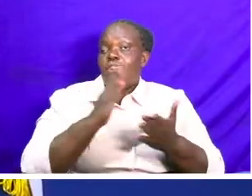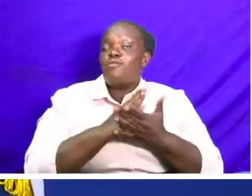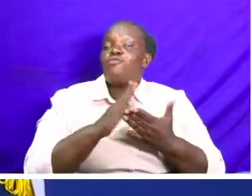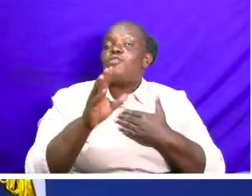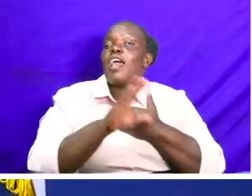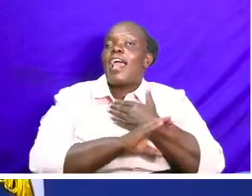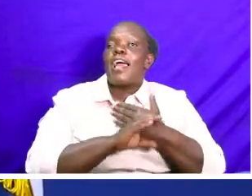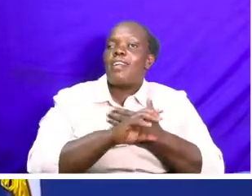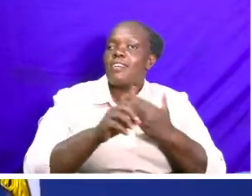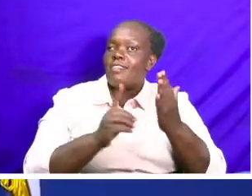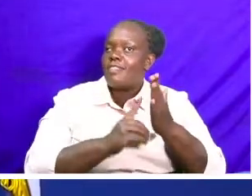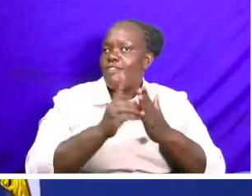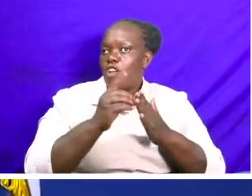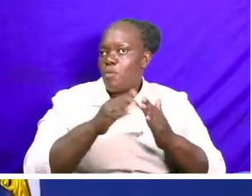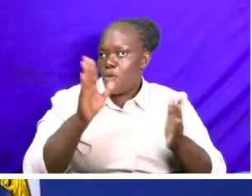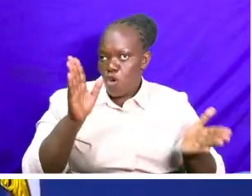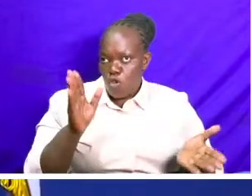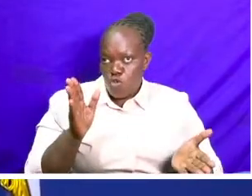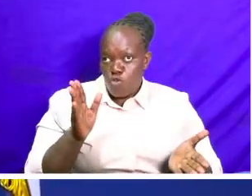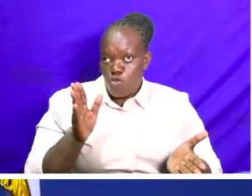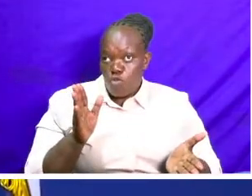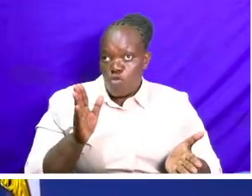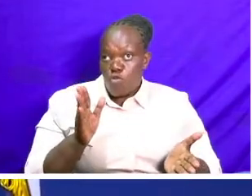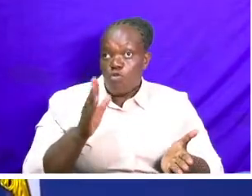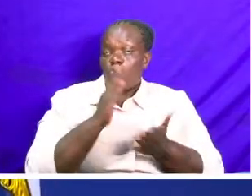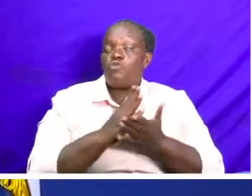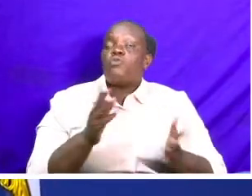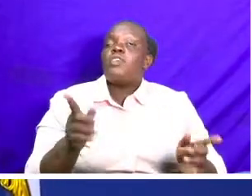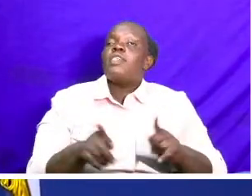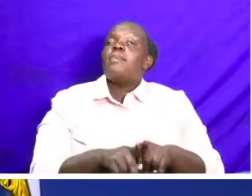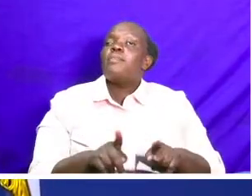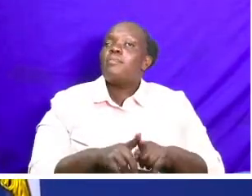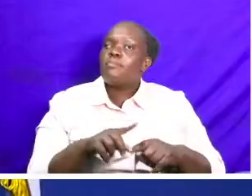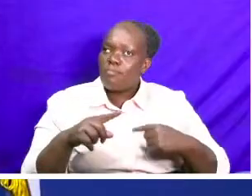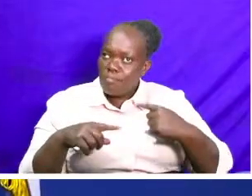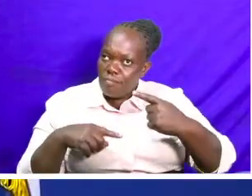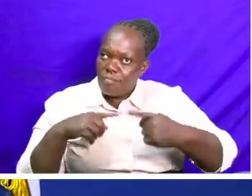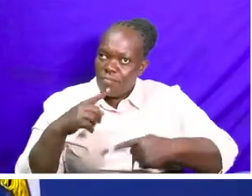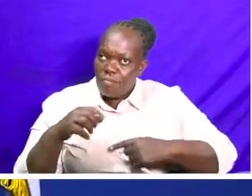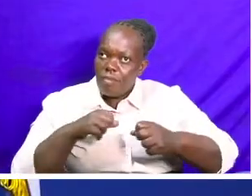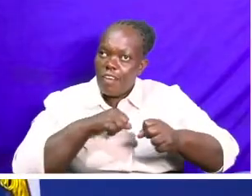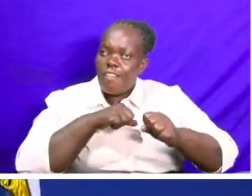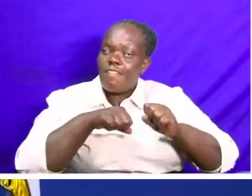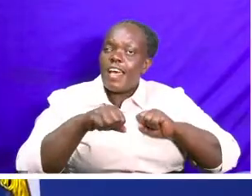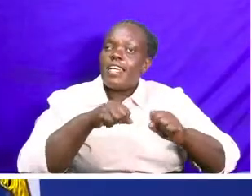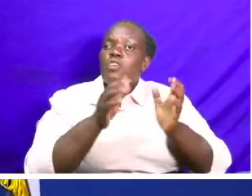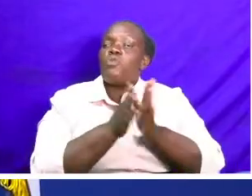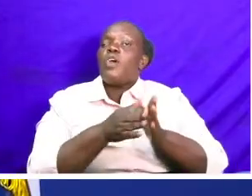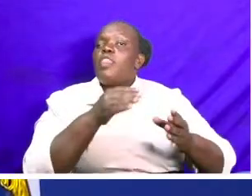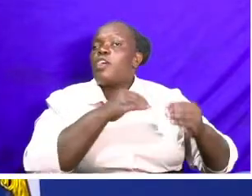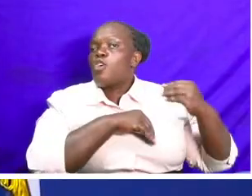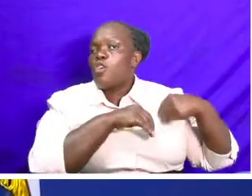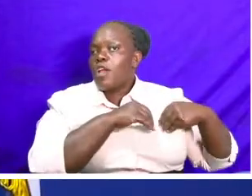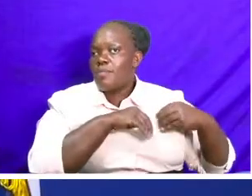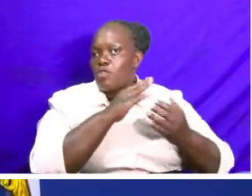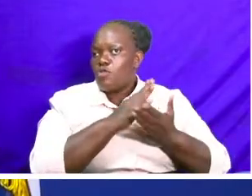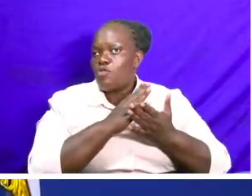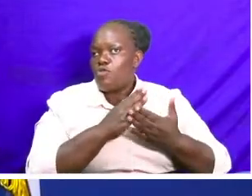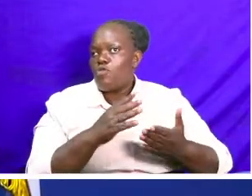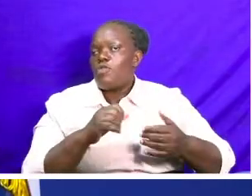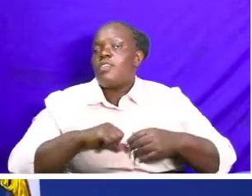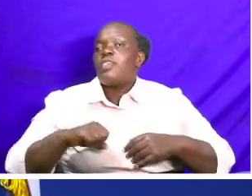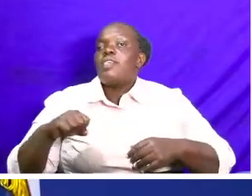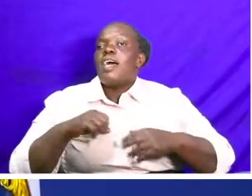ambayo iliendelea zaidi kama Singapore. Na vivyo hivyo tutaendelea kupigana na ufisadi, na ndiposa tumekuwa na kitengo